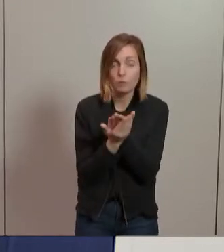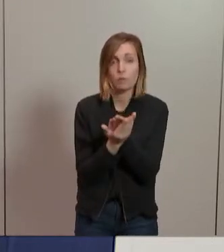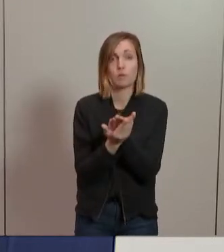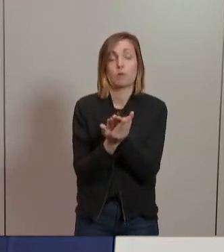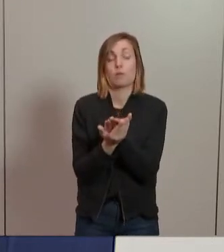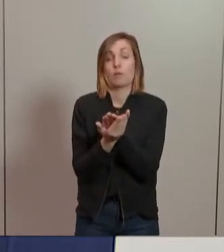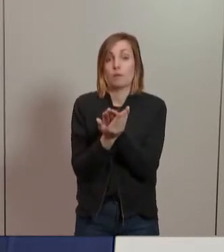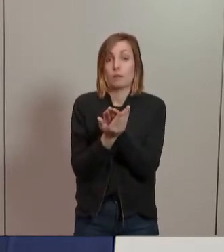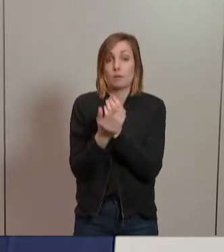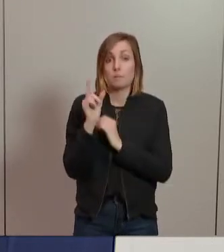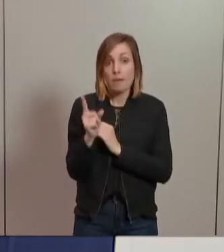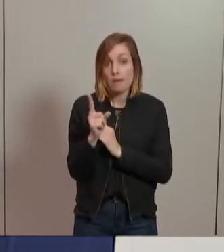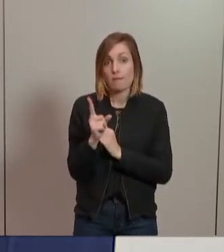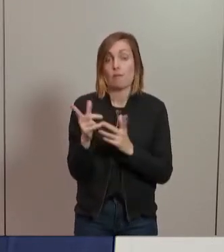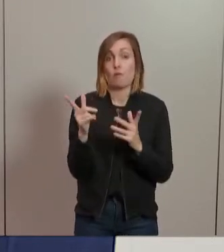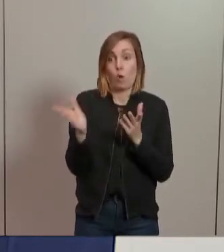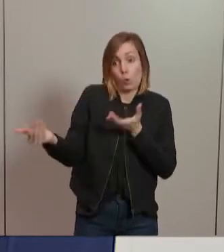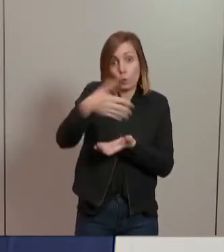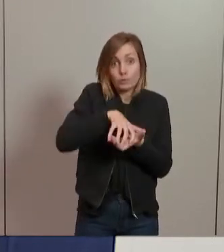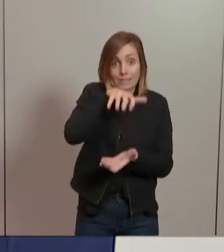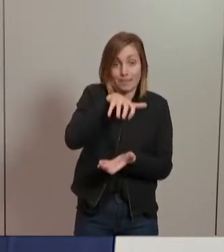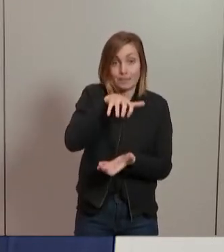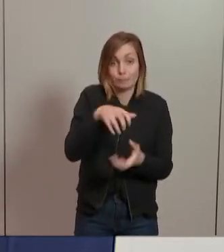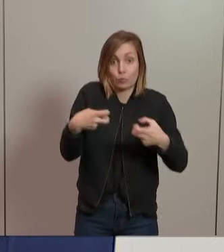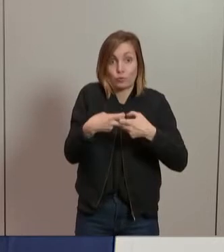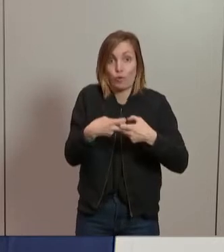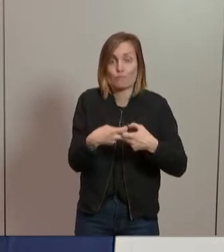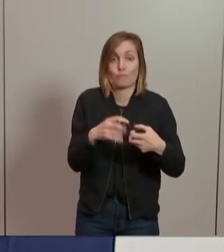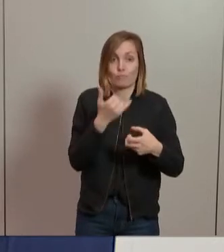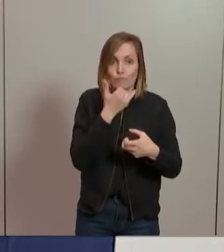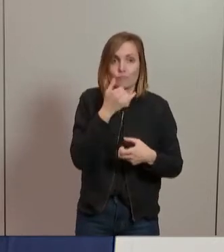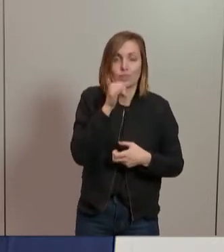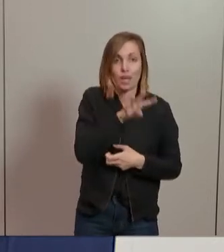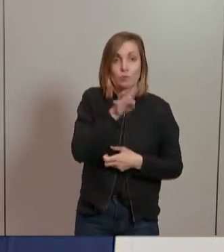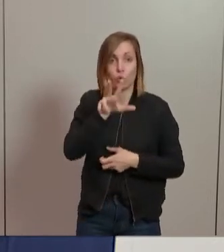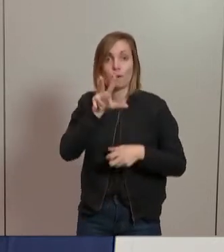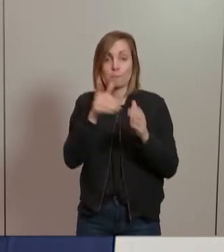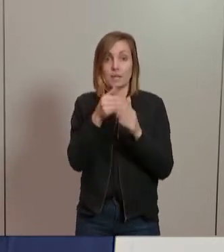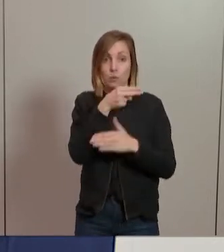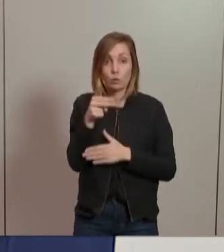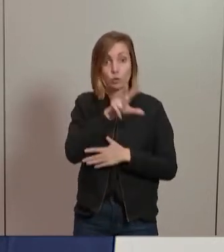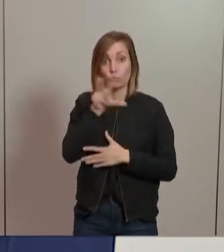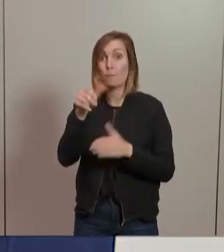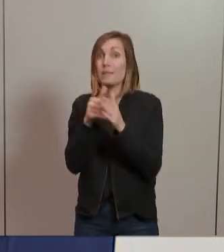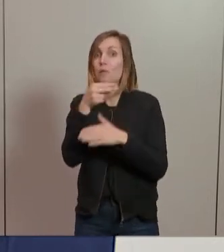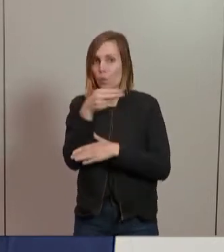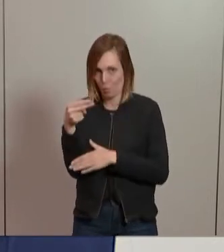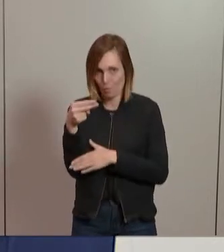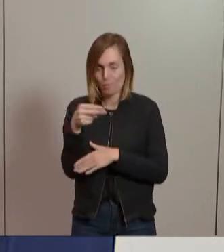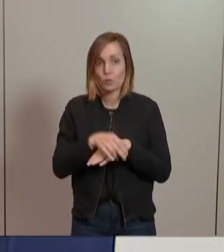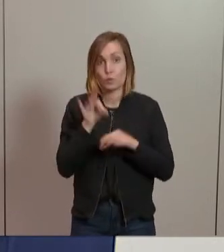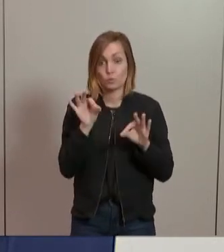en indiquant en recette un montant erroné de 44 000 € au lieu de 33 000 €. Et donc, il est proposé ce soir